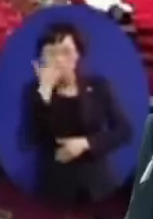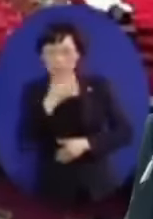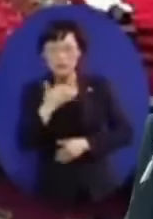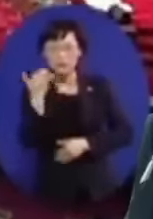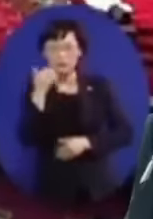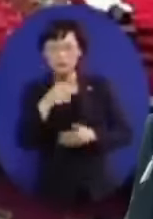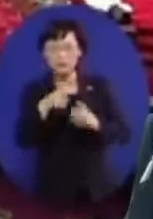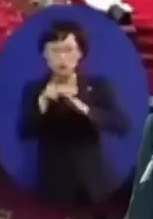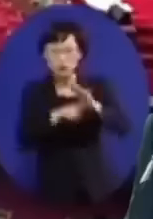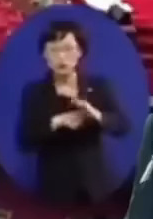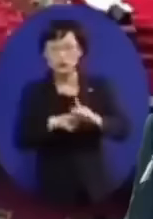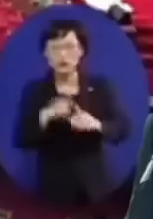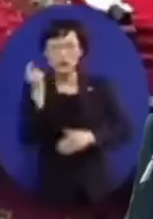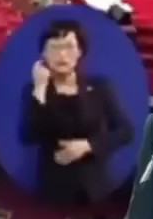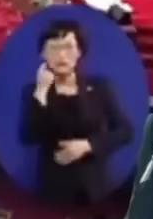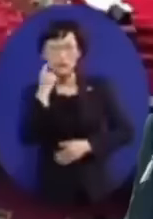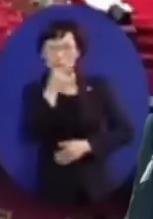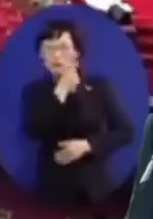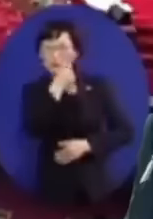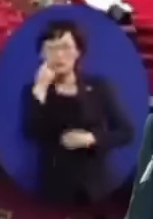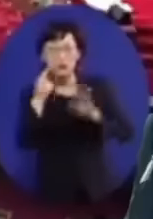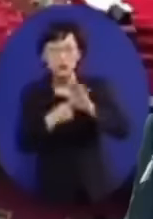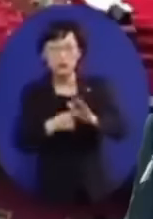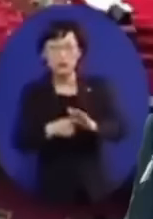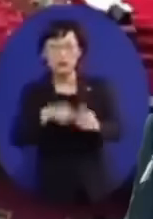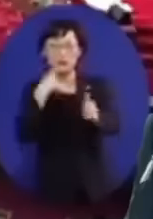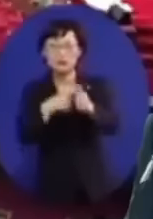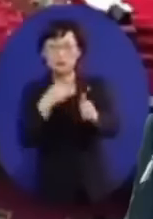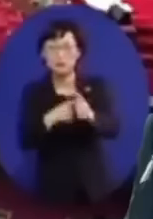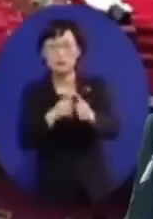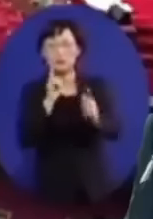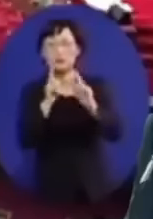거짓 증언과 비방이라.